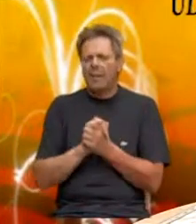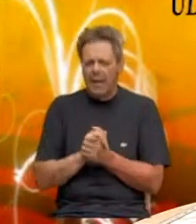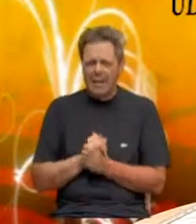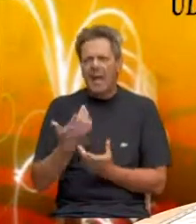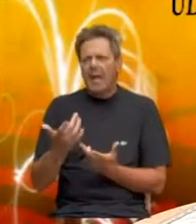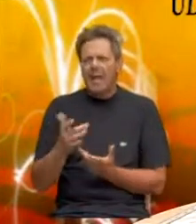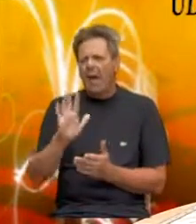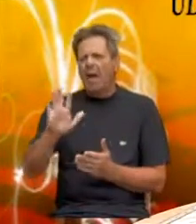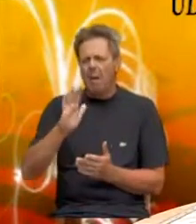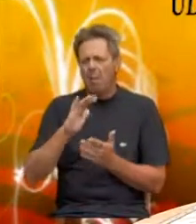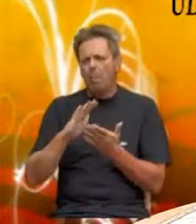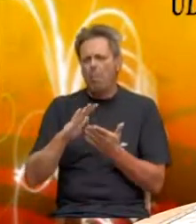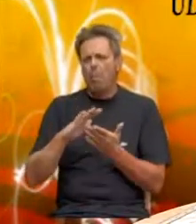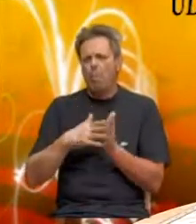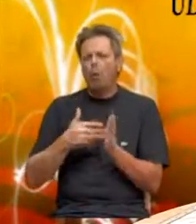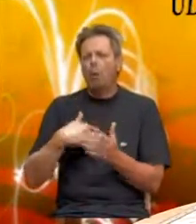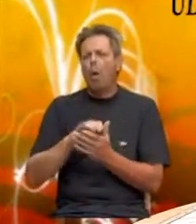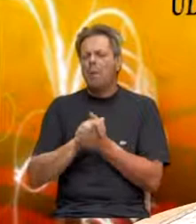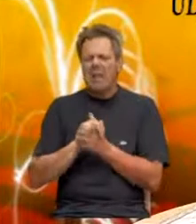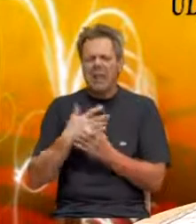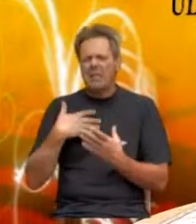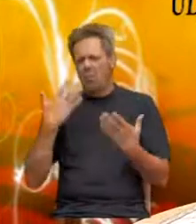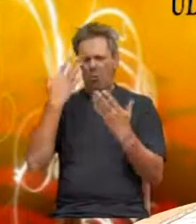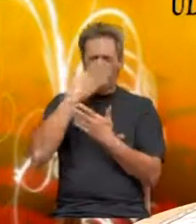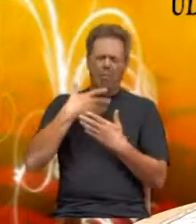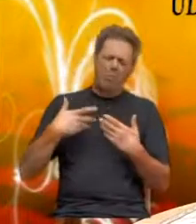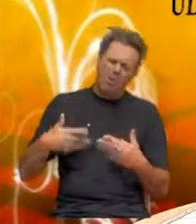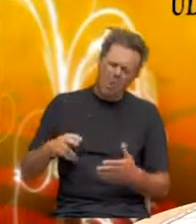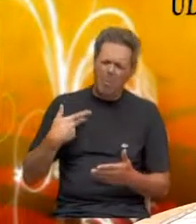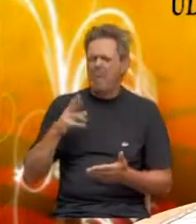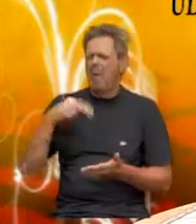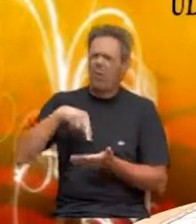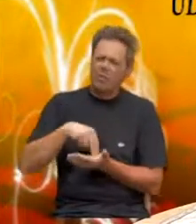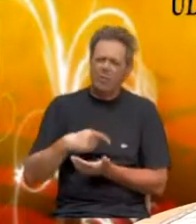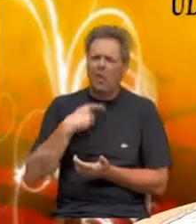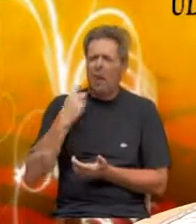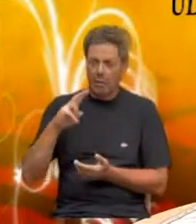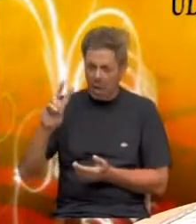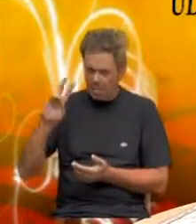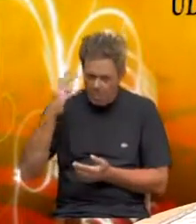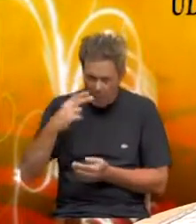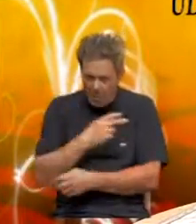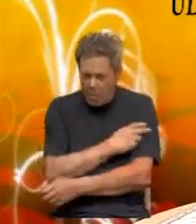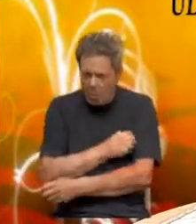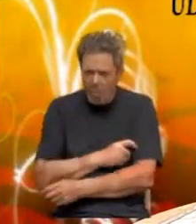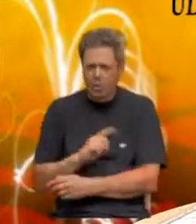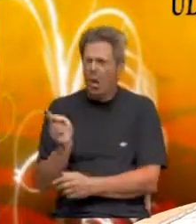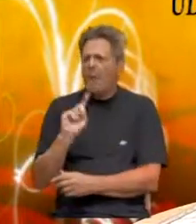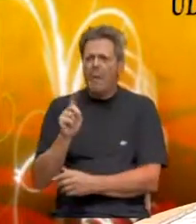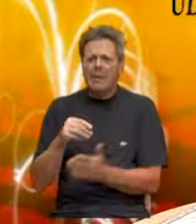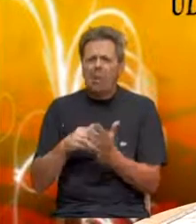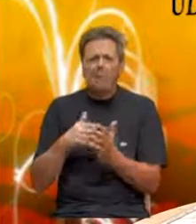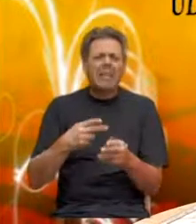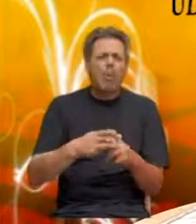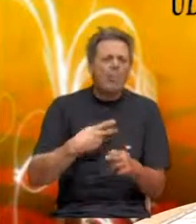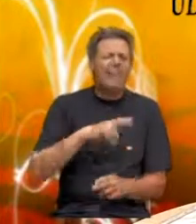simptome, znojio se, osjećao se nelagodno, slabo, nije mogao stajati, tako nešto. Ona je rekla da zovem hitnu pomoć. Ne trebamo ljudi pitati